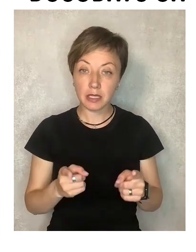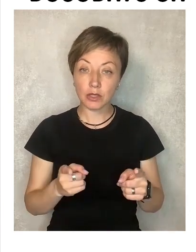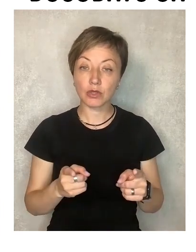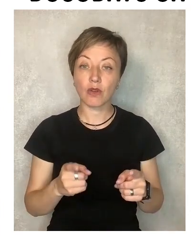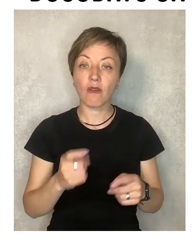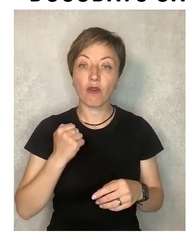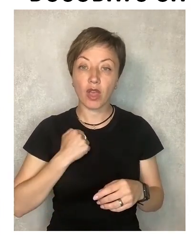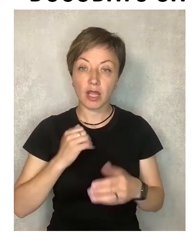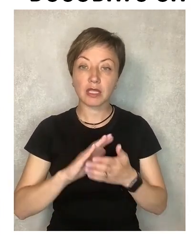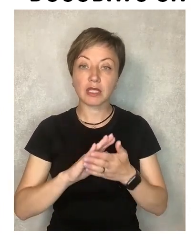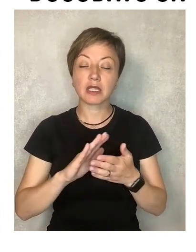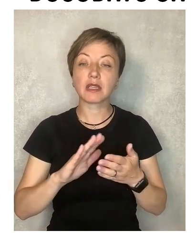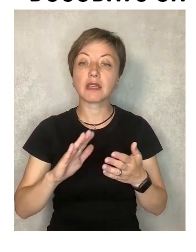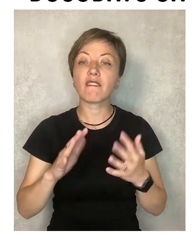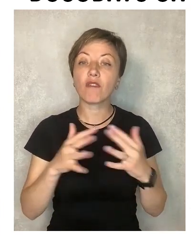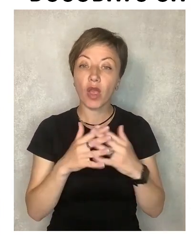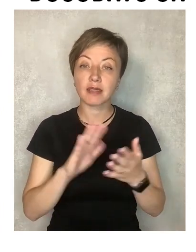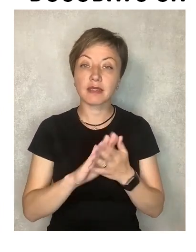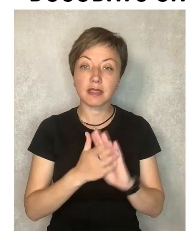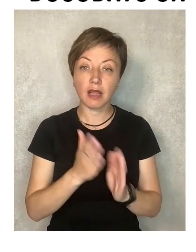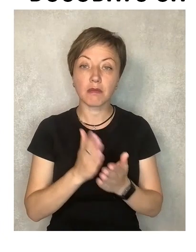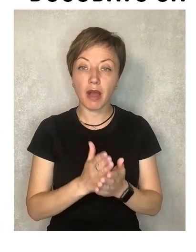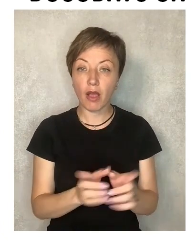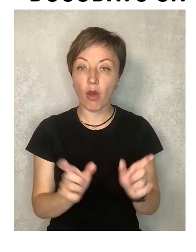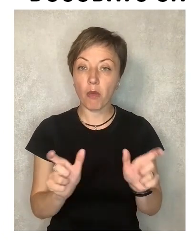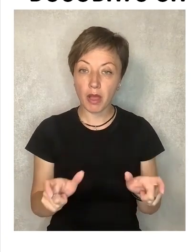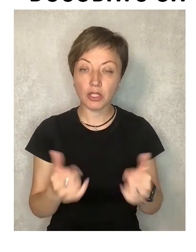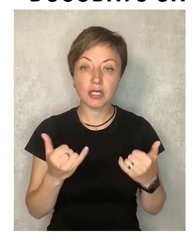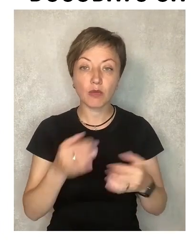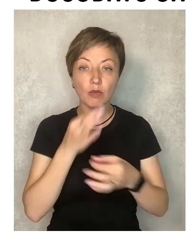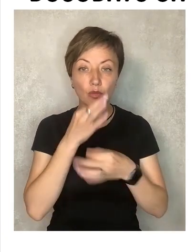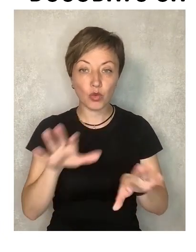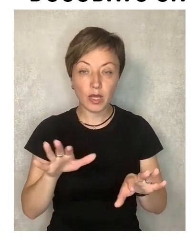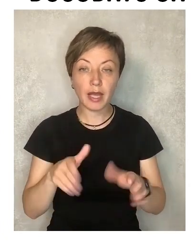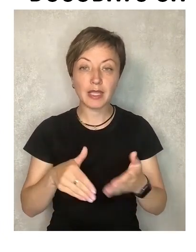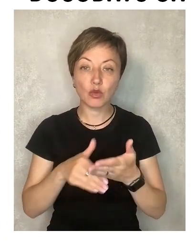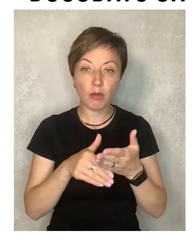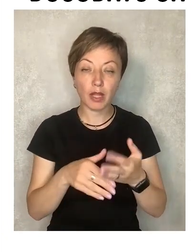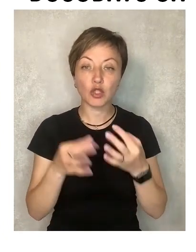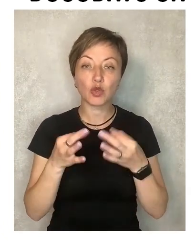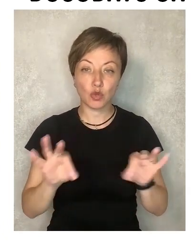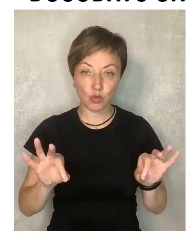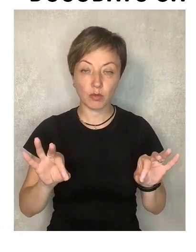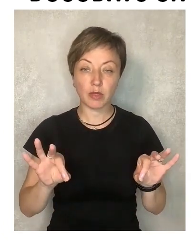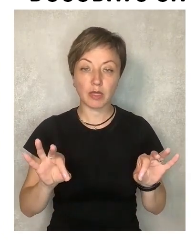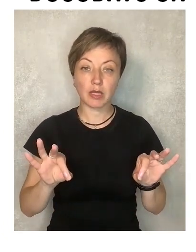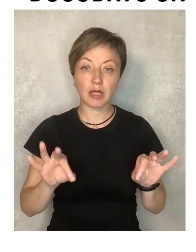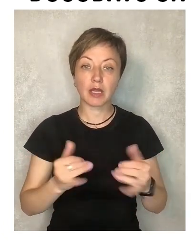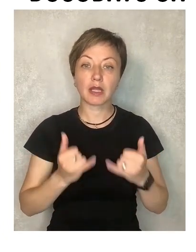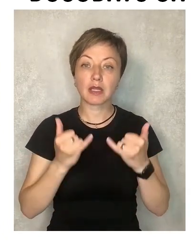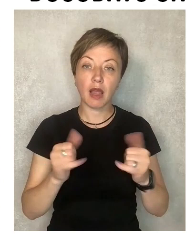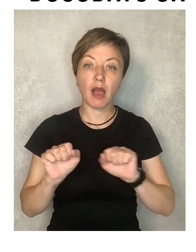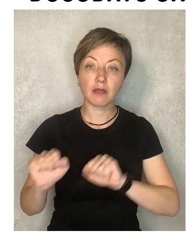певні обмеження, але наразі майже будь-який інструмент доступний там, не знаю, для адвокації чи